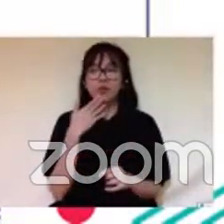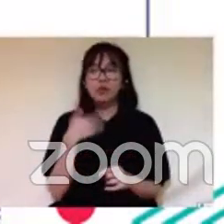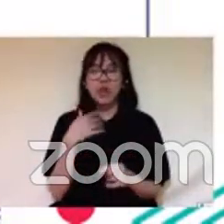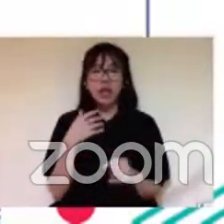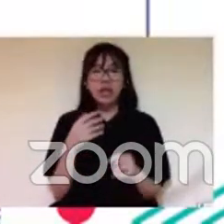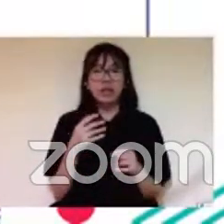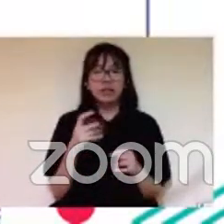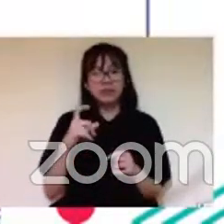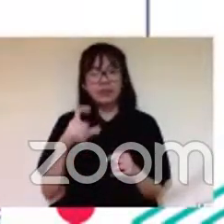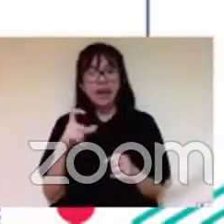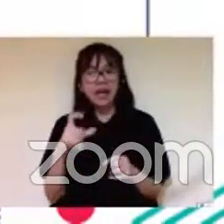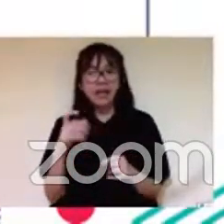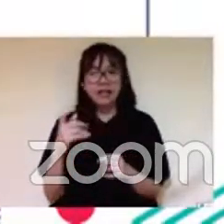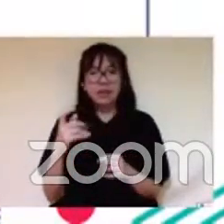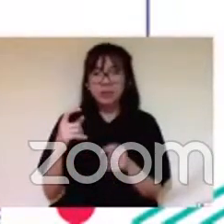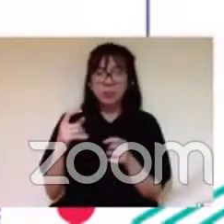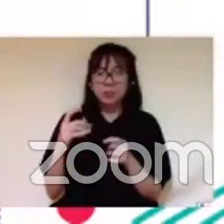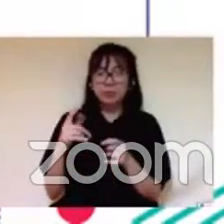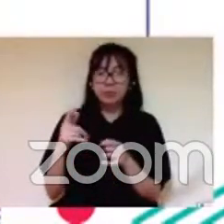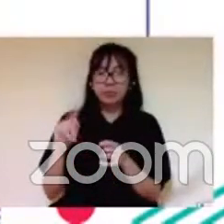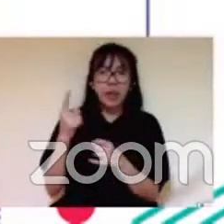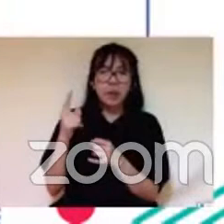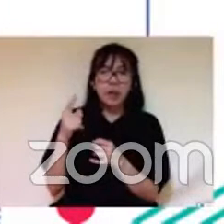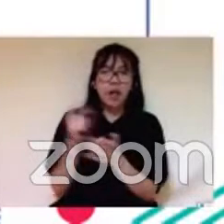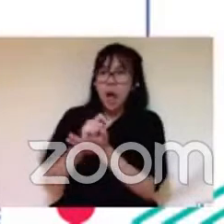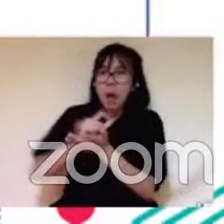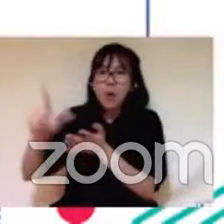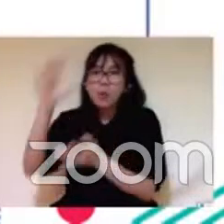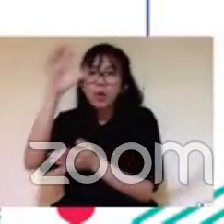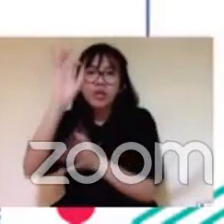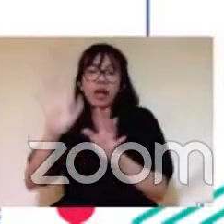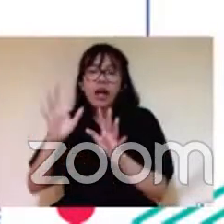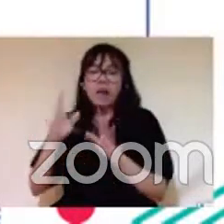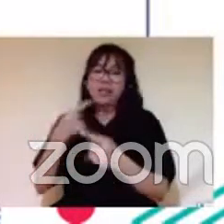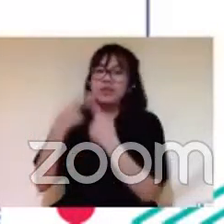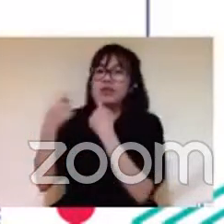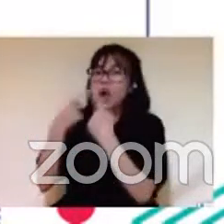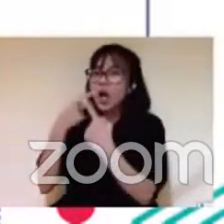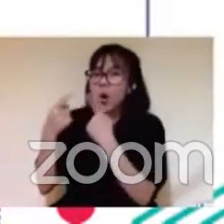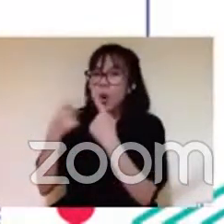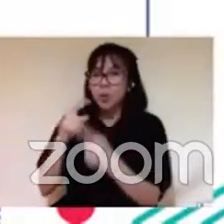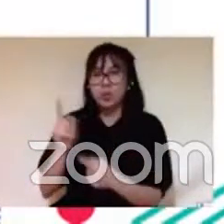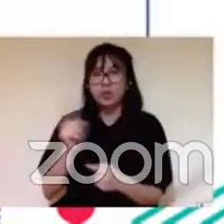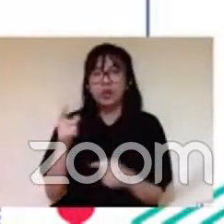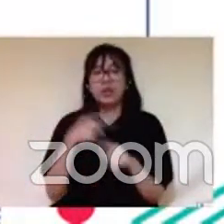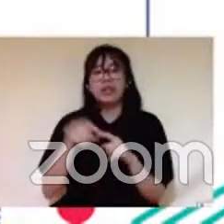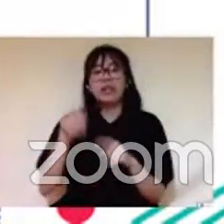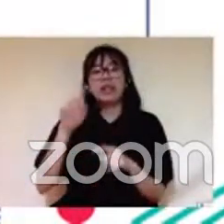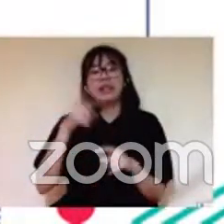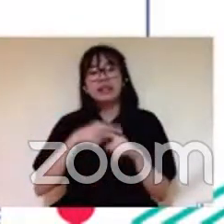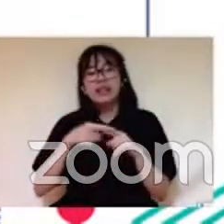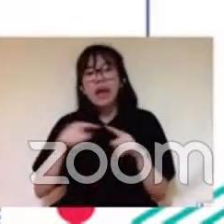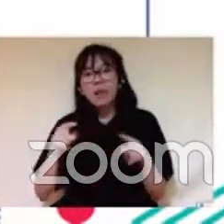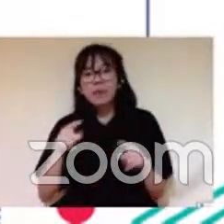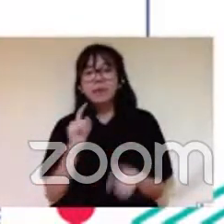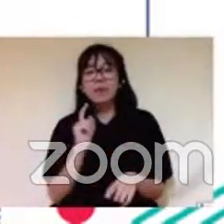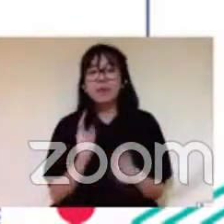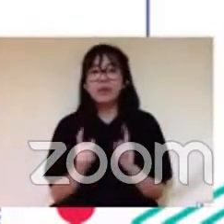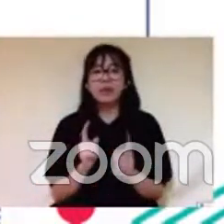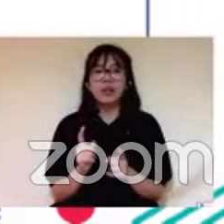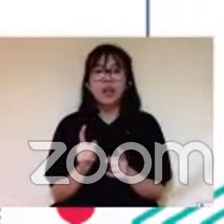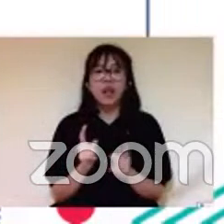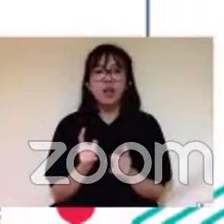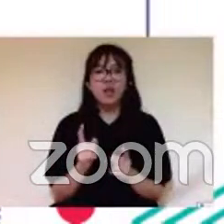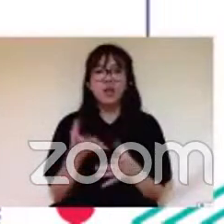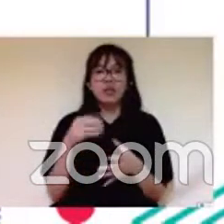kita dengan dialog, musyawarah. Iya, betul. Nah, tapi Mbak, kalau sekiranya ini sudah zona merah, nah ini saya justru